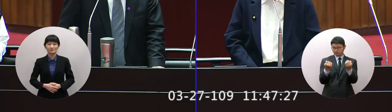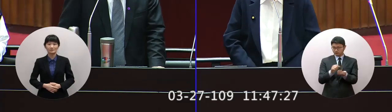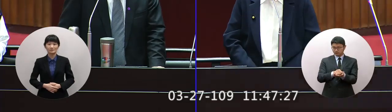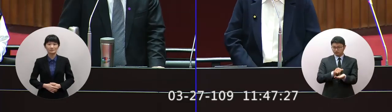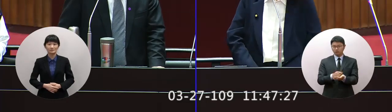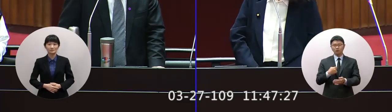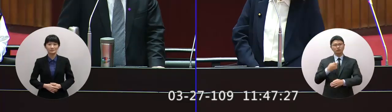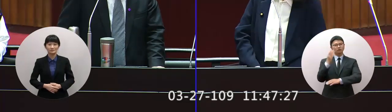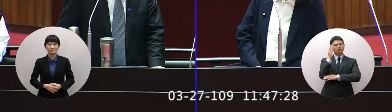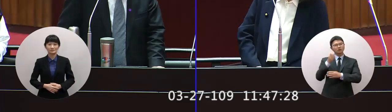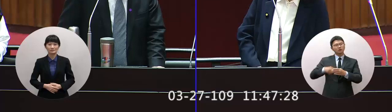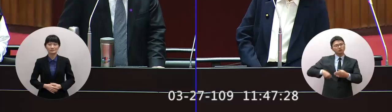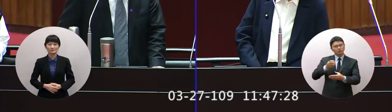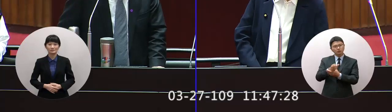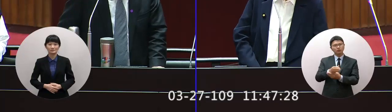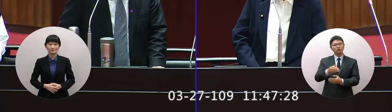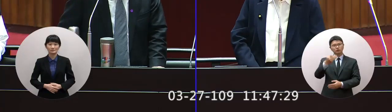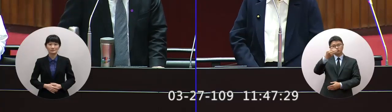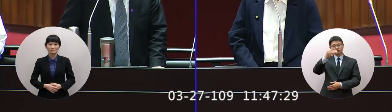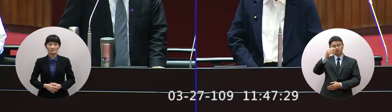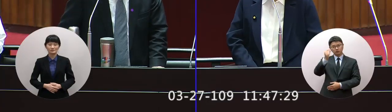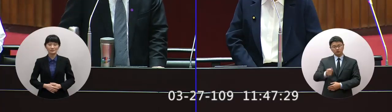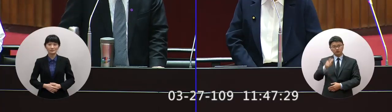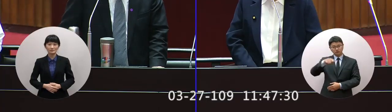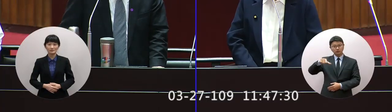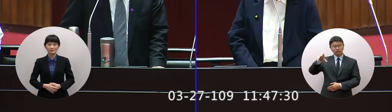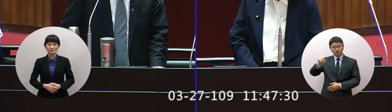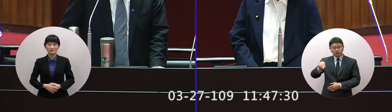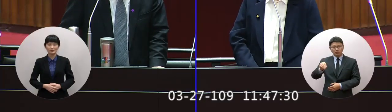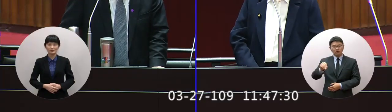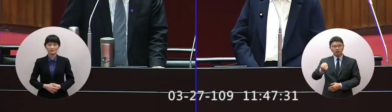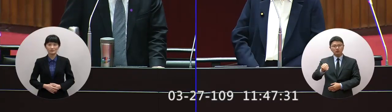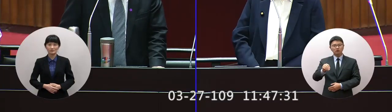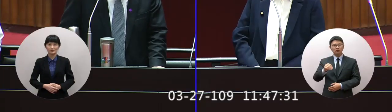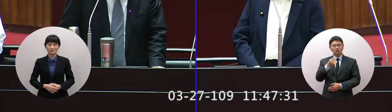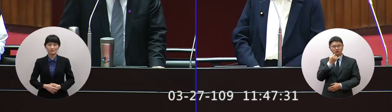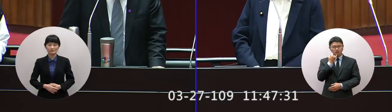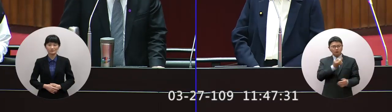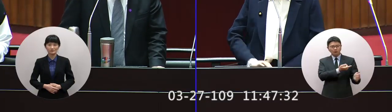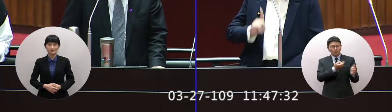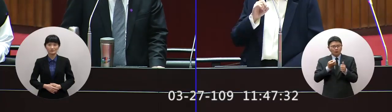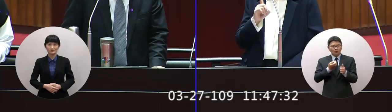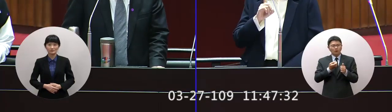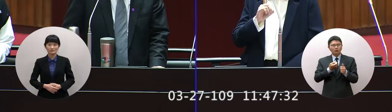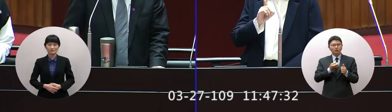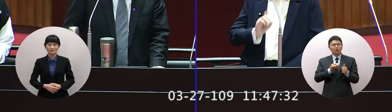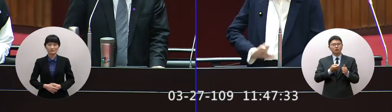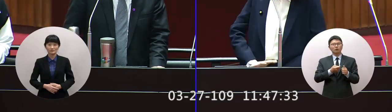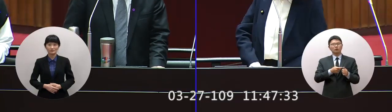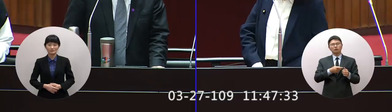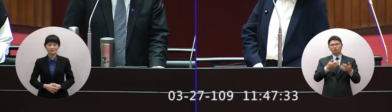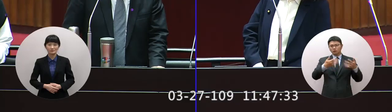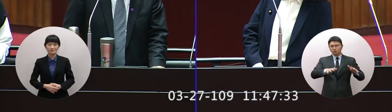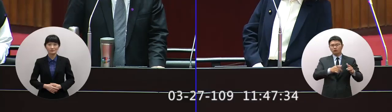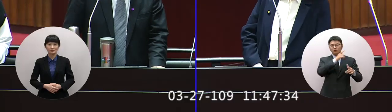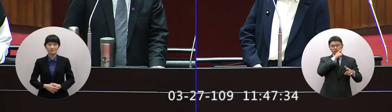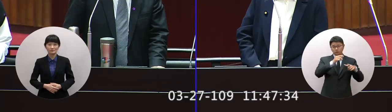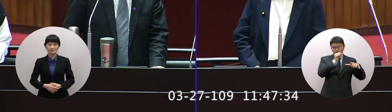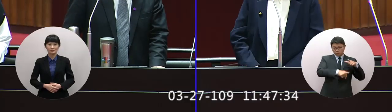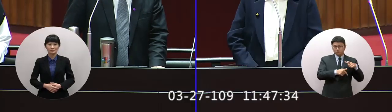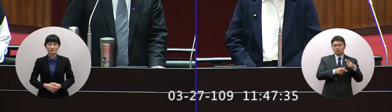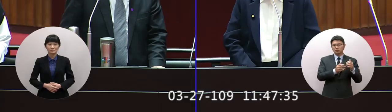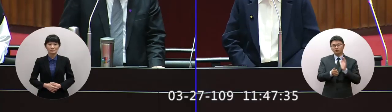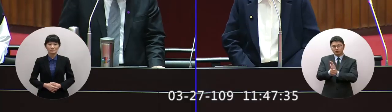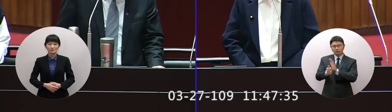府投资了9.6亿，我们是不是能够吸引更多的民间投资，这是一个标的。另外一个标的